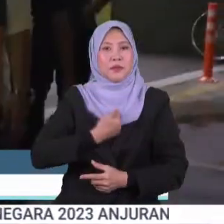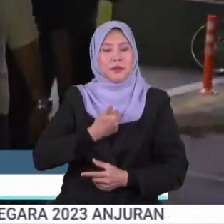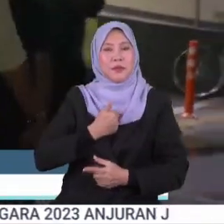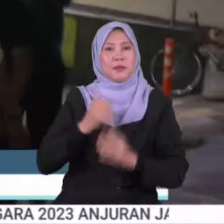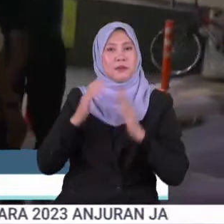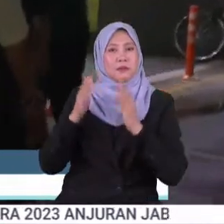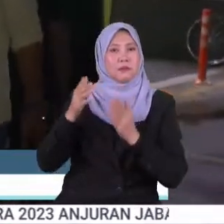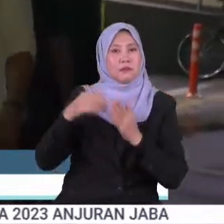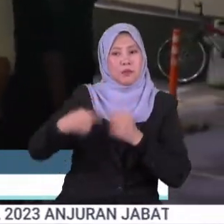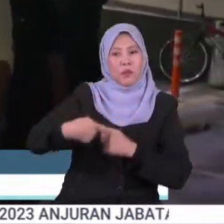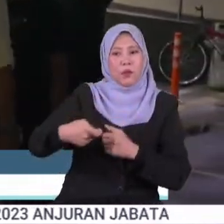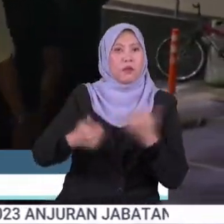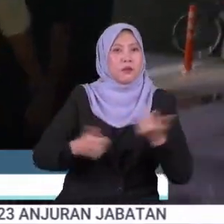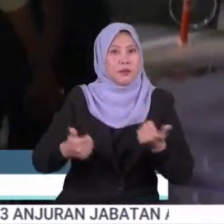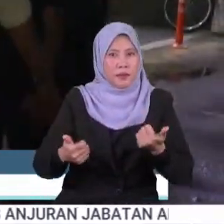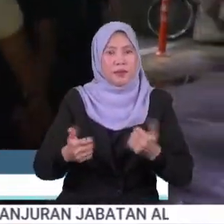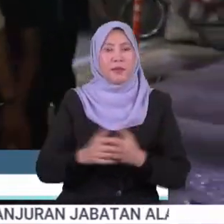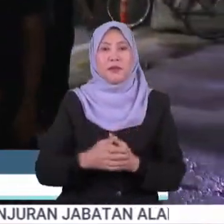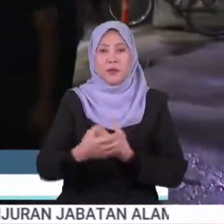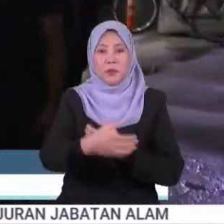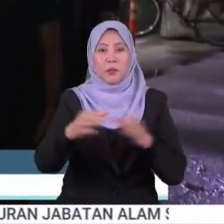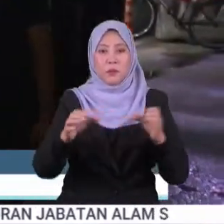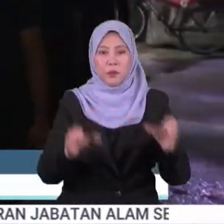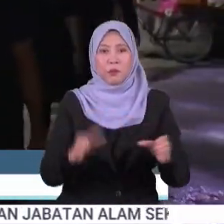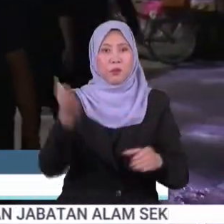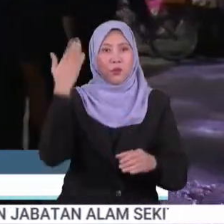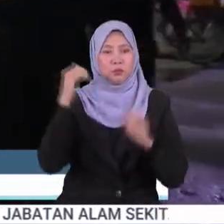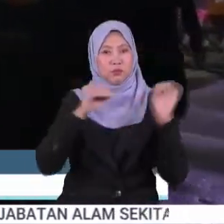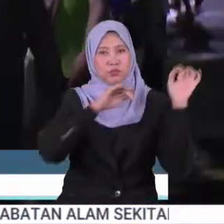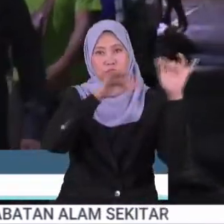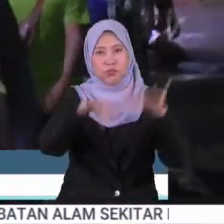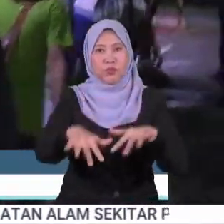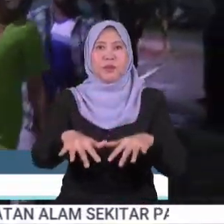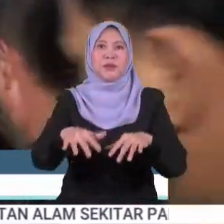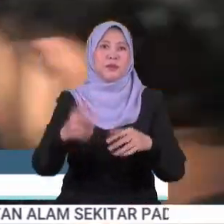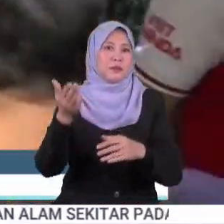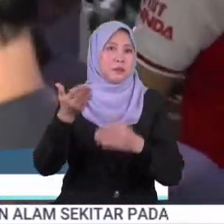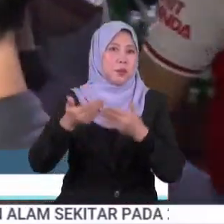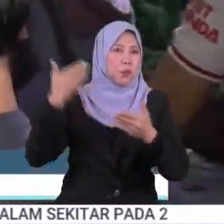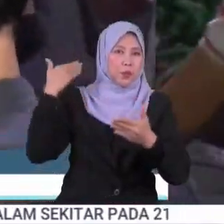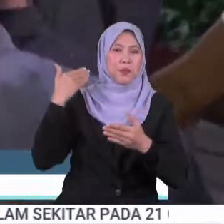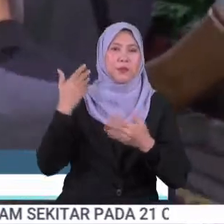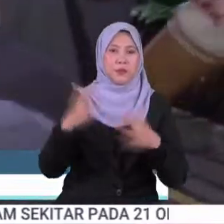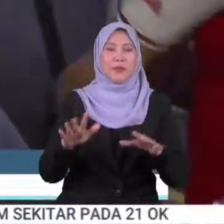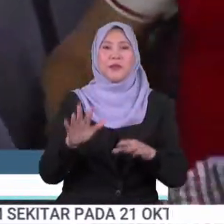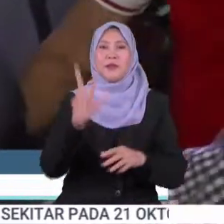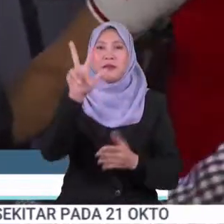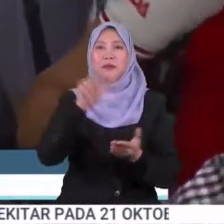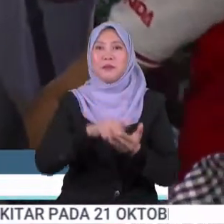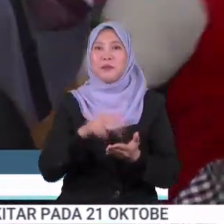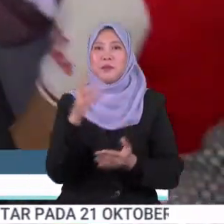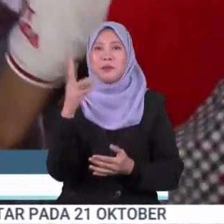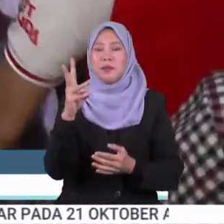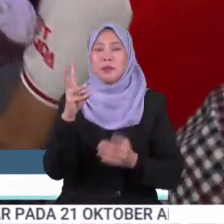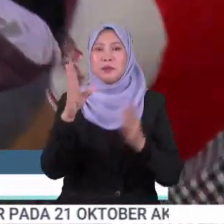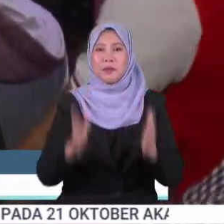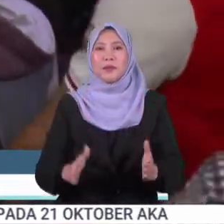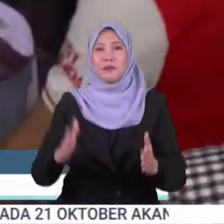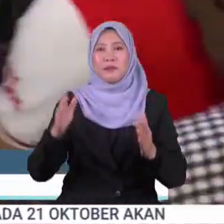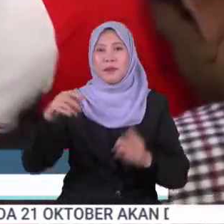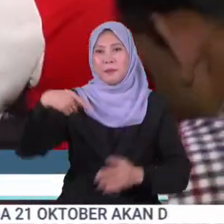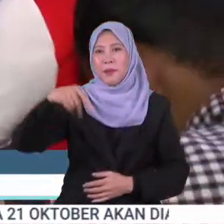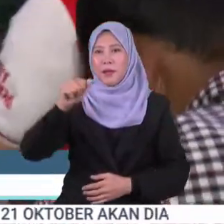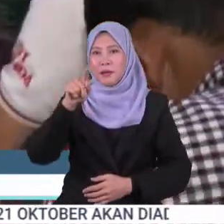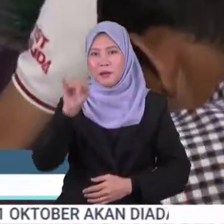sendiri. Beliau turut memaklumkan kondominium itu pernah diserbu sebelum ini. Seramai 3,016 warga asing